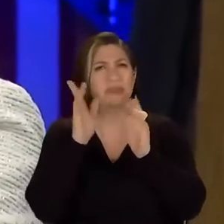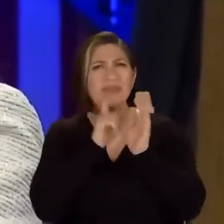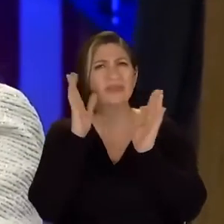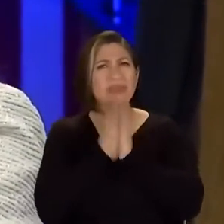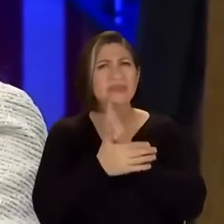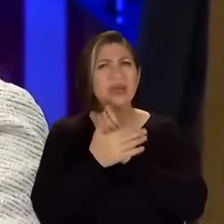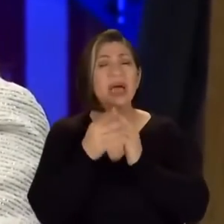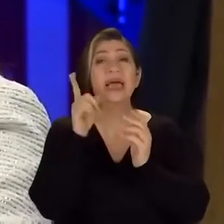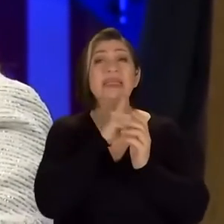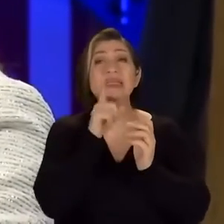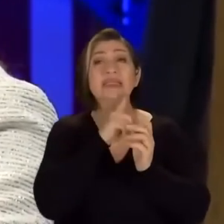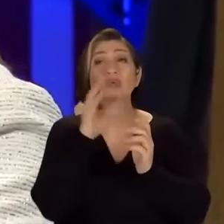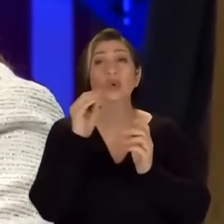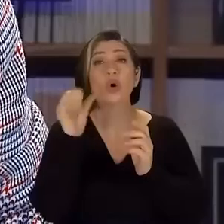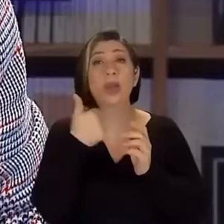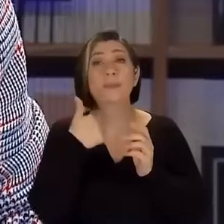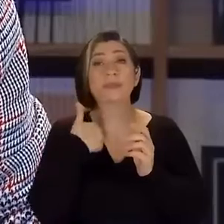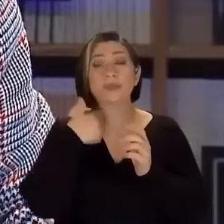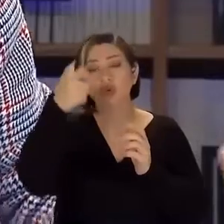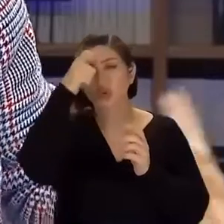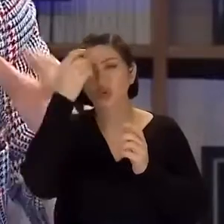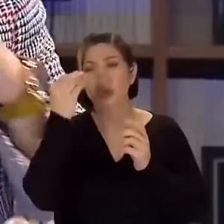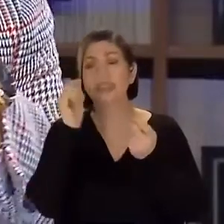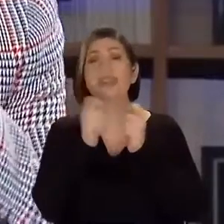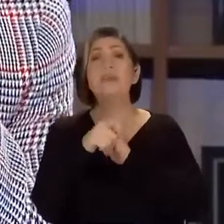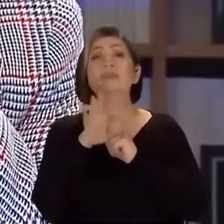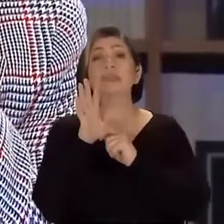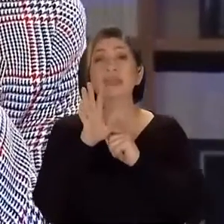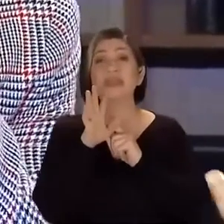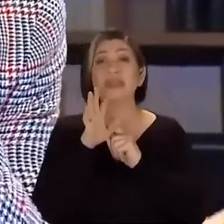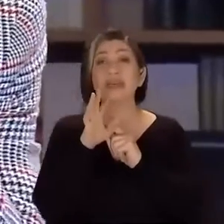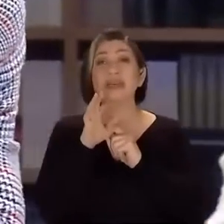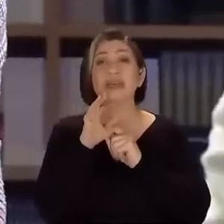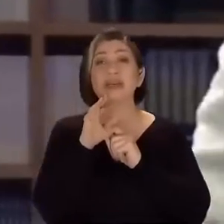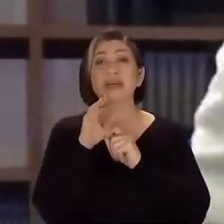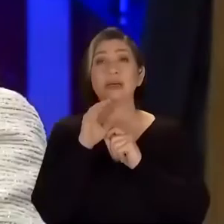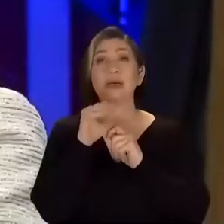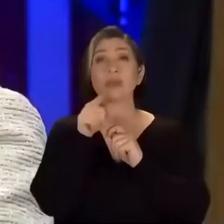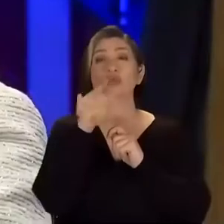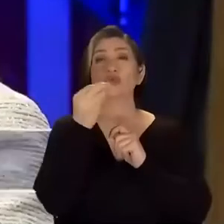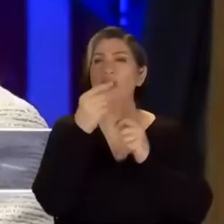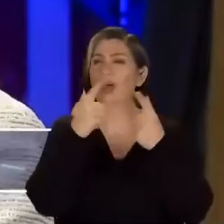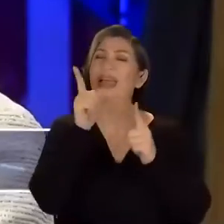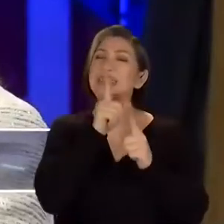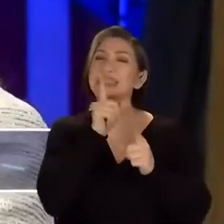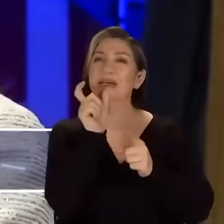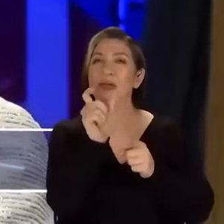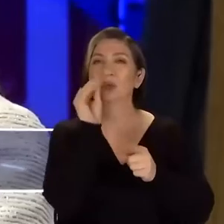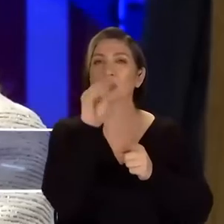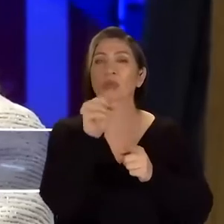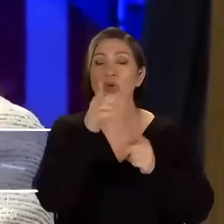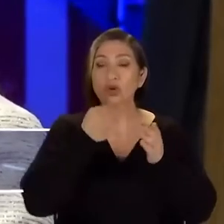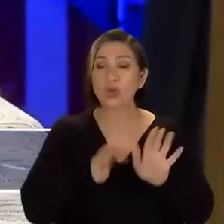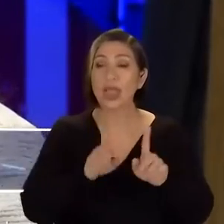Evet. İngilizcesi çok önemli bence. Biz yine Türkçe'ye çok iyi çevirmemişiz. Mobile natives deniyor bu çocuklara. Bunlar doğduğundan